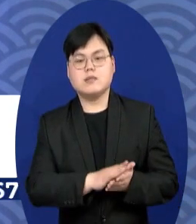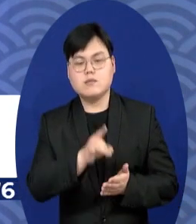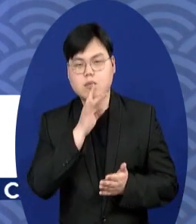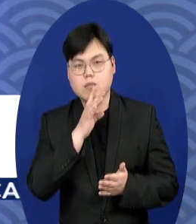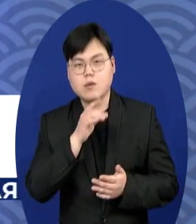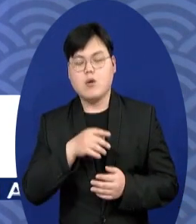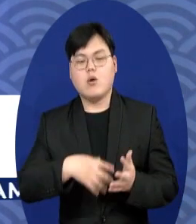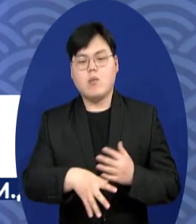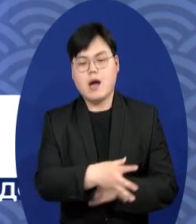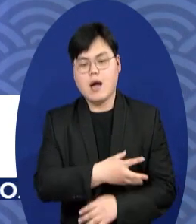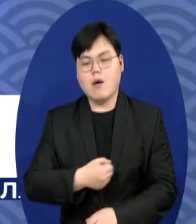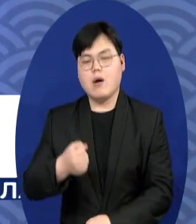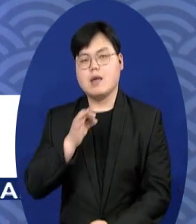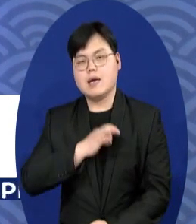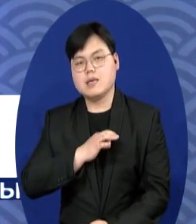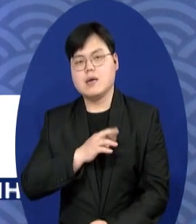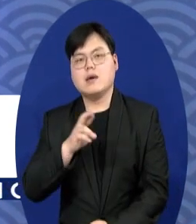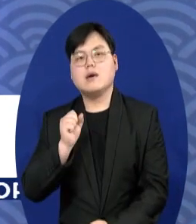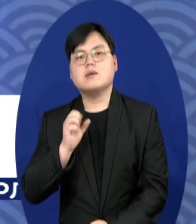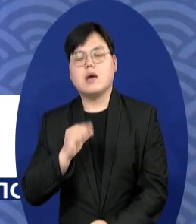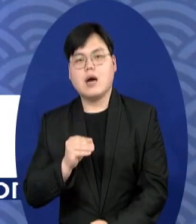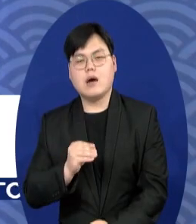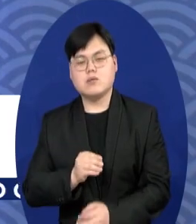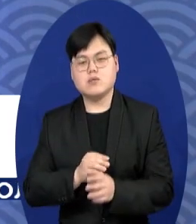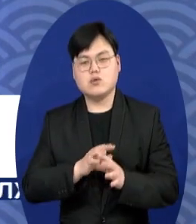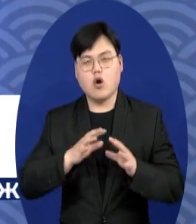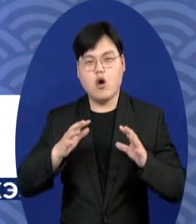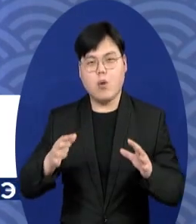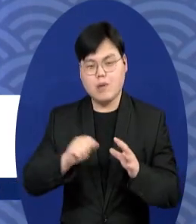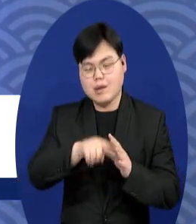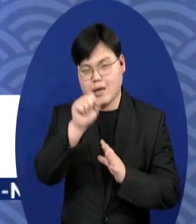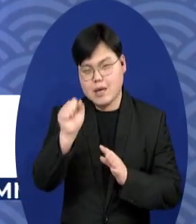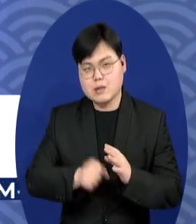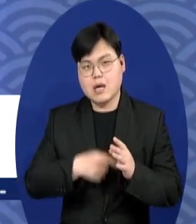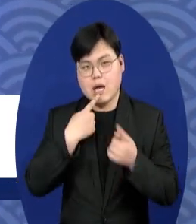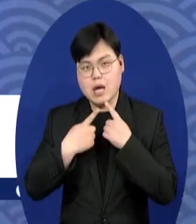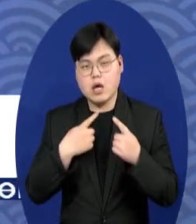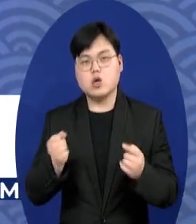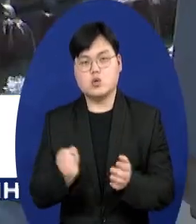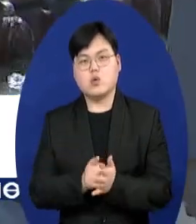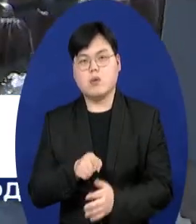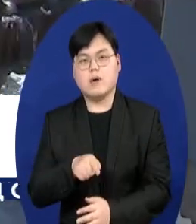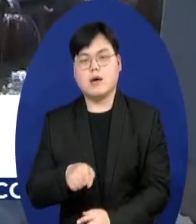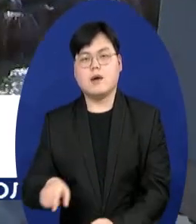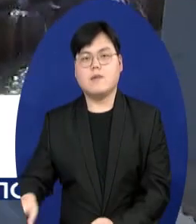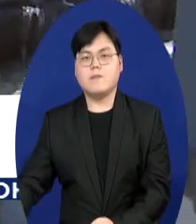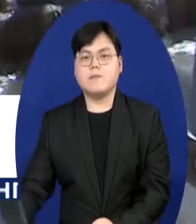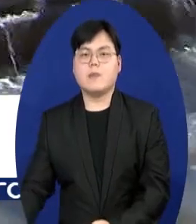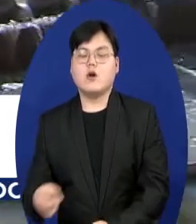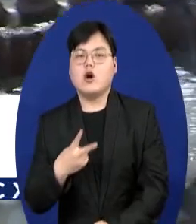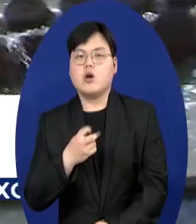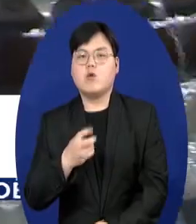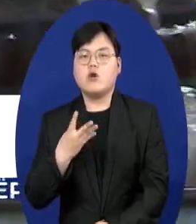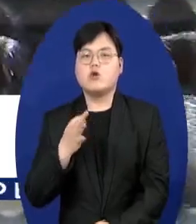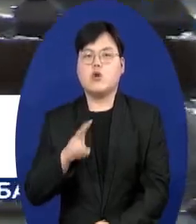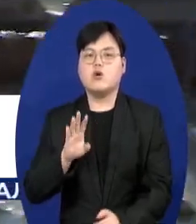ахуй хэрэгцээнд хэрэглэх гэсэн ийм одоо өргөн асуудлыг ярих нь маш одоо чухал үр нөлөөтэй байгаа.